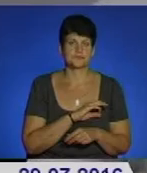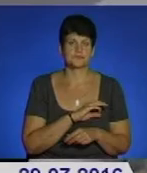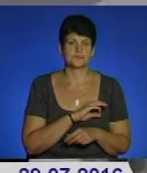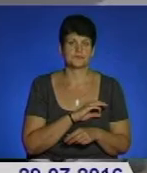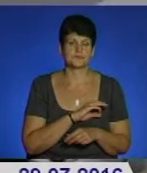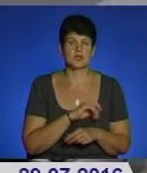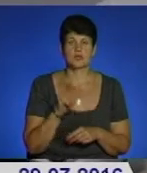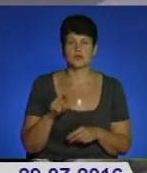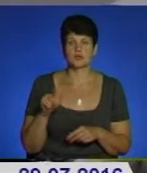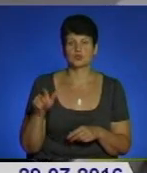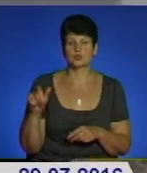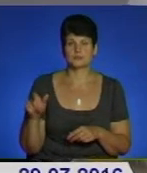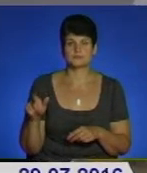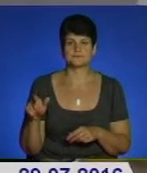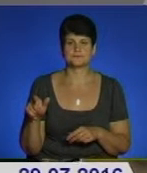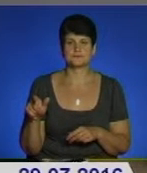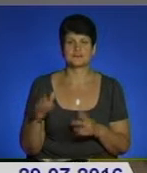Значить, люди